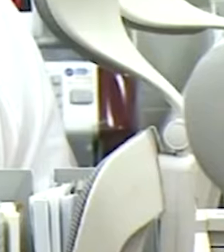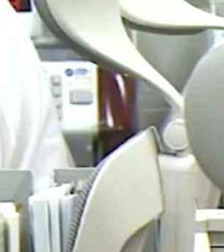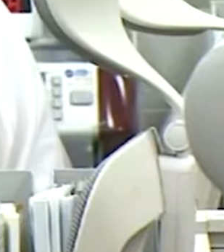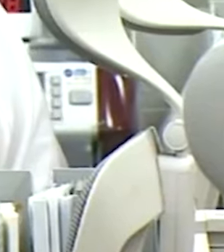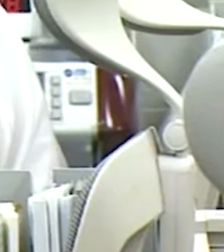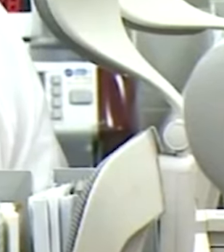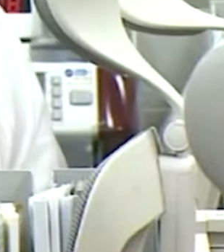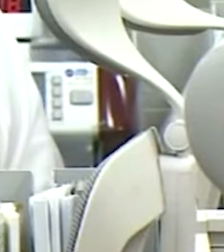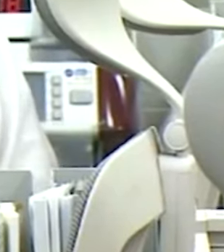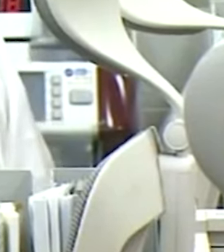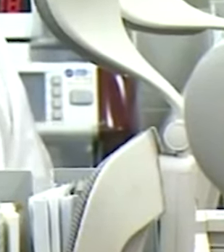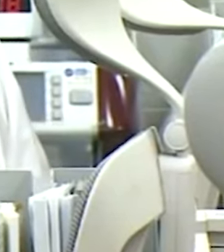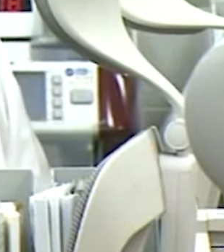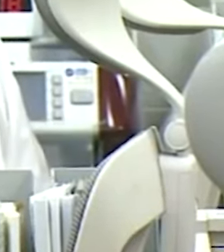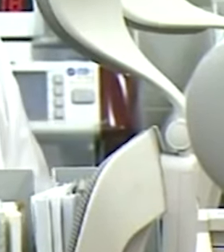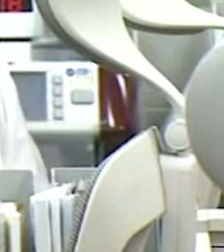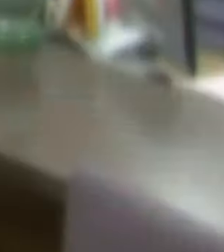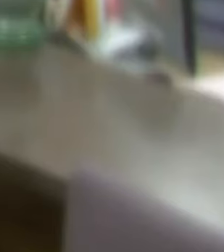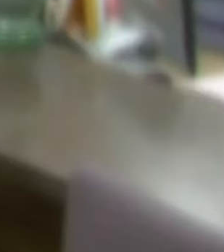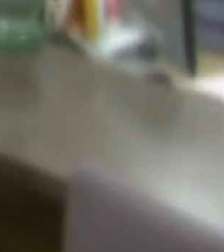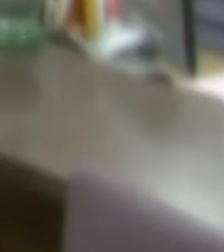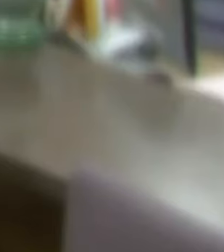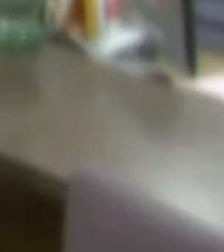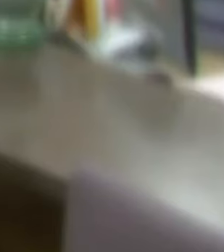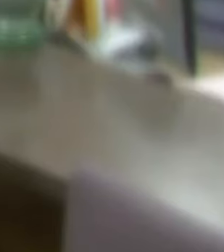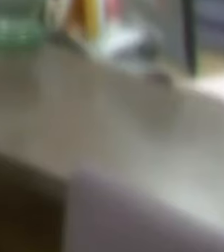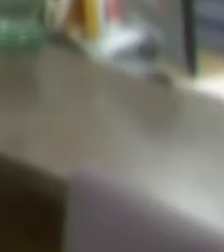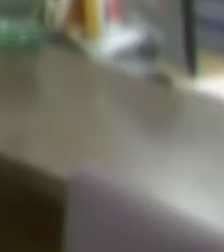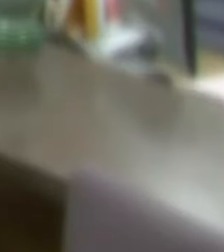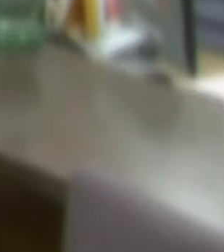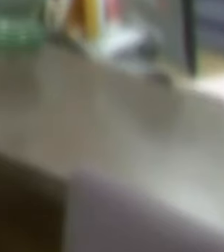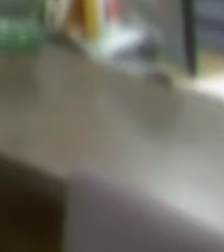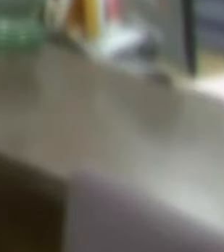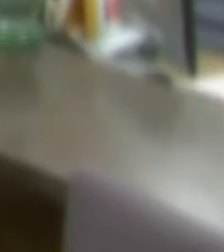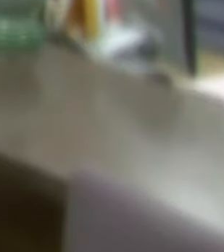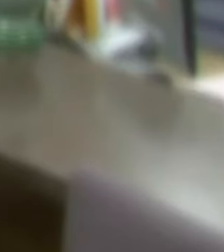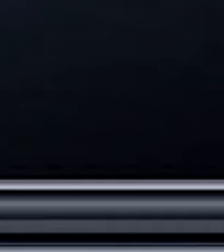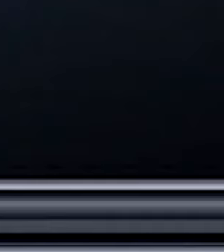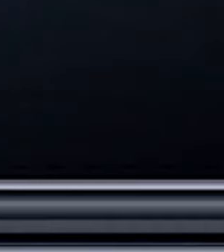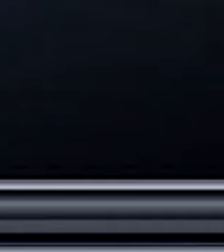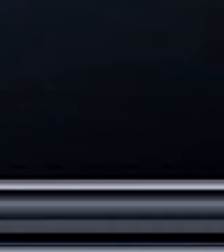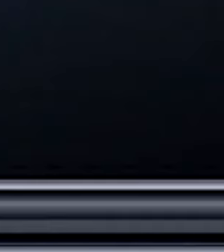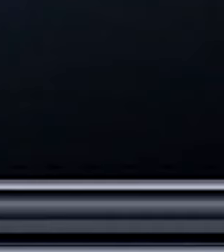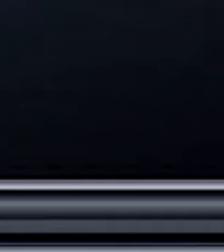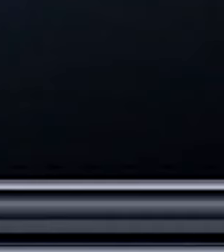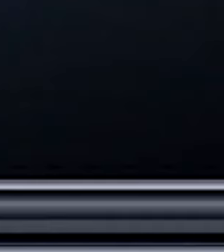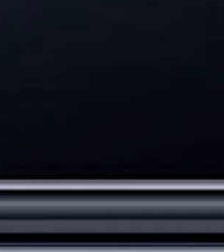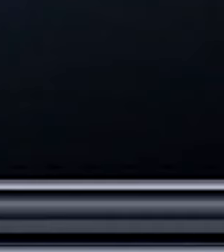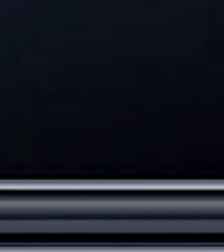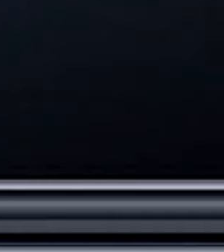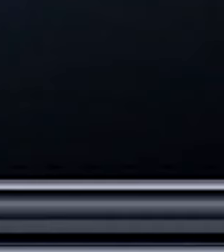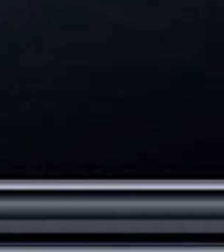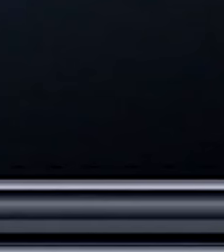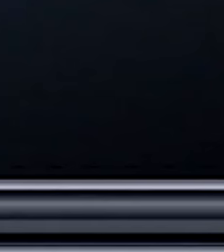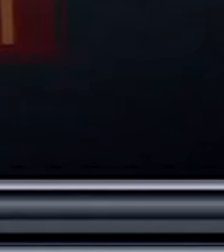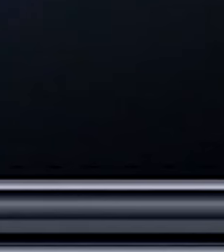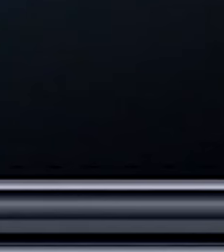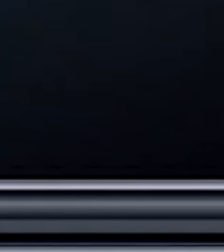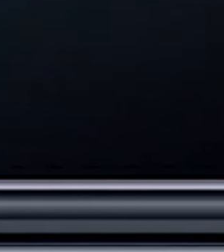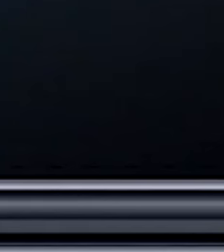평가됩니다. 거래가 줄면서 매물은 쌓이고 있습니다. 지난 18일 기준 경기도의 아파트